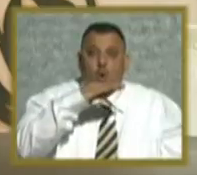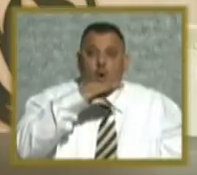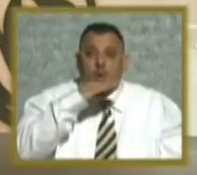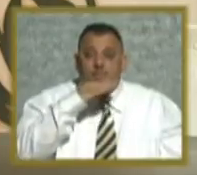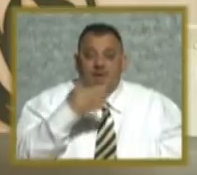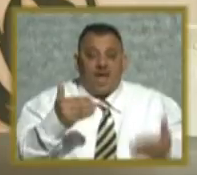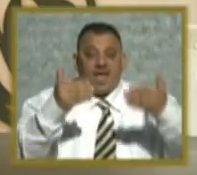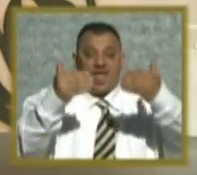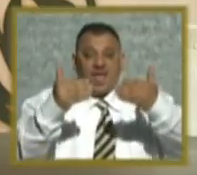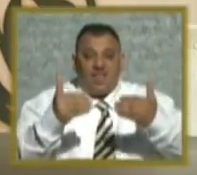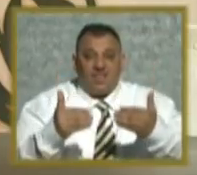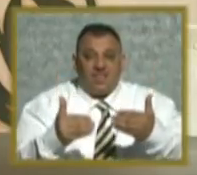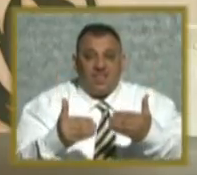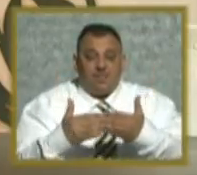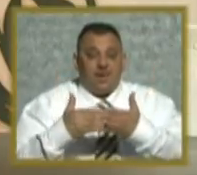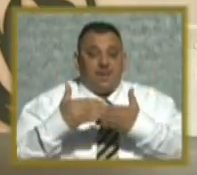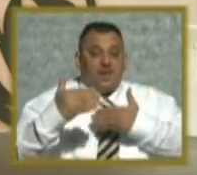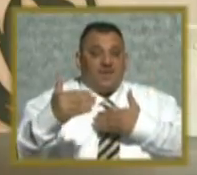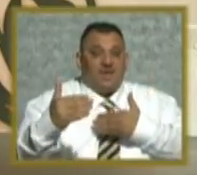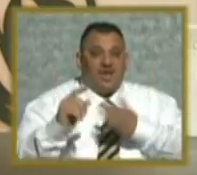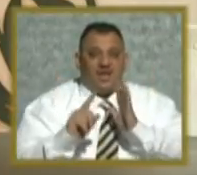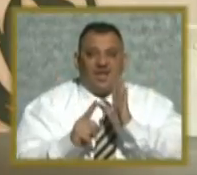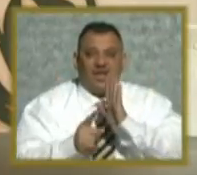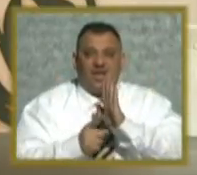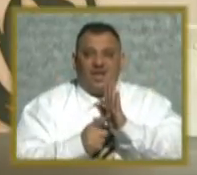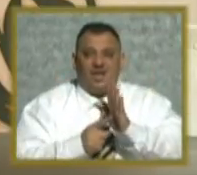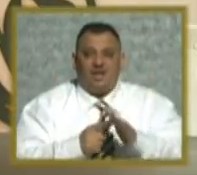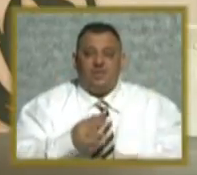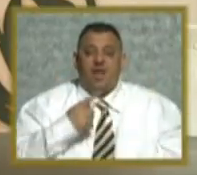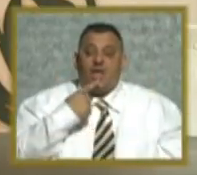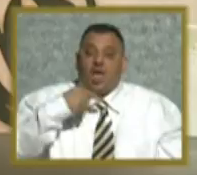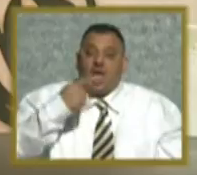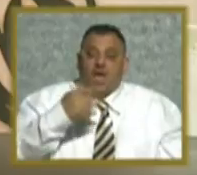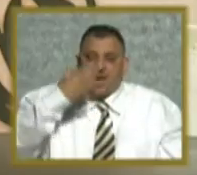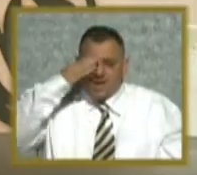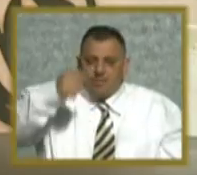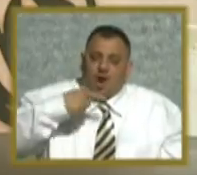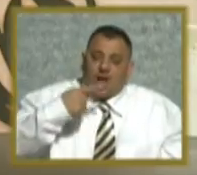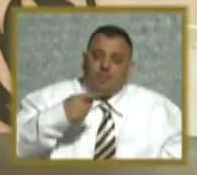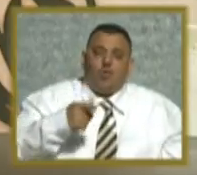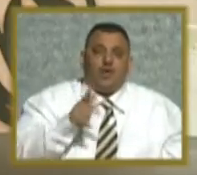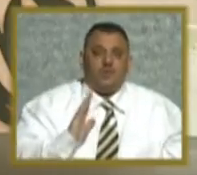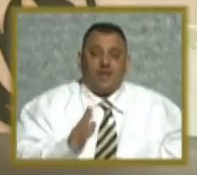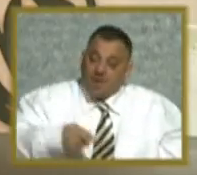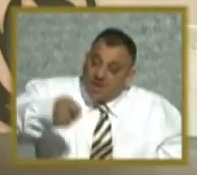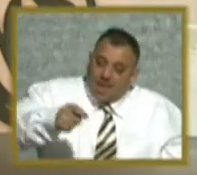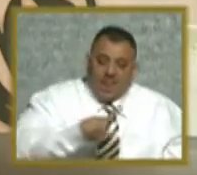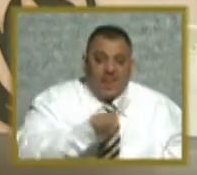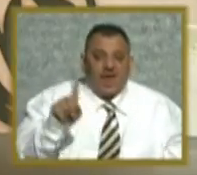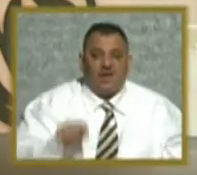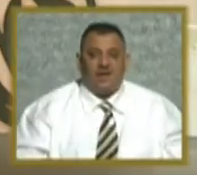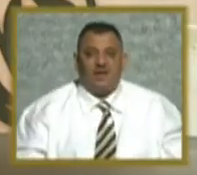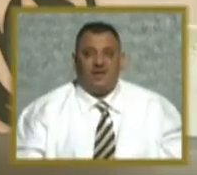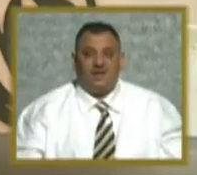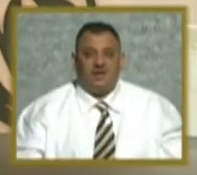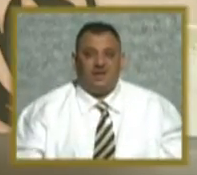بحدود، ينبغي أن يكون بينهم مسافة، فيجوز لها أن ترد عليه السلام بلسانها، لما يسلم يقول السلام عليكم تقول وعليكم السلام